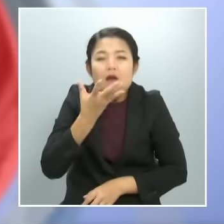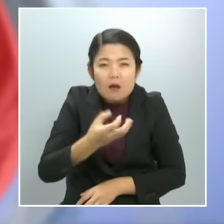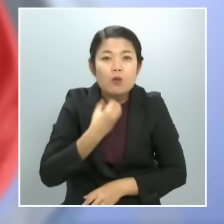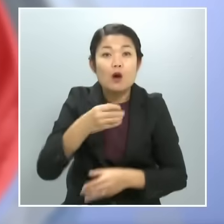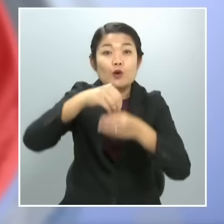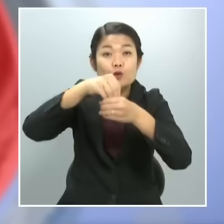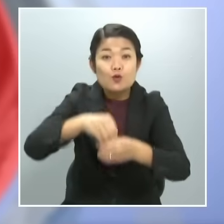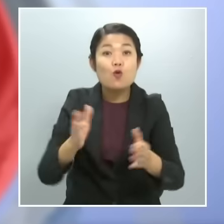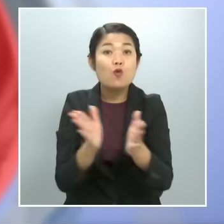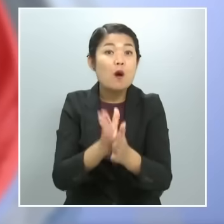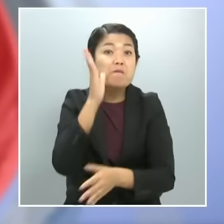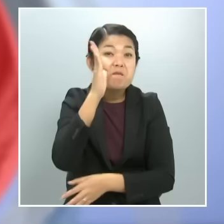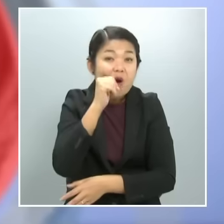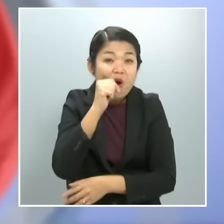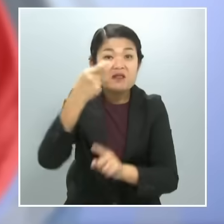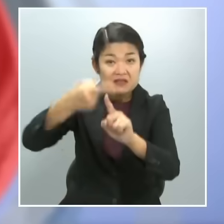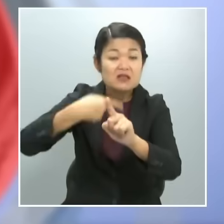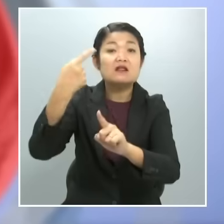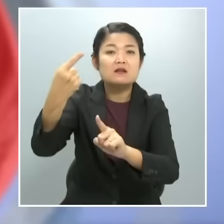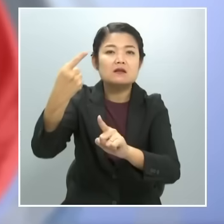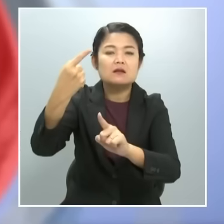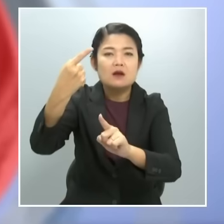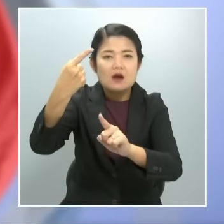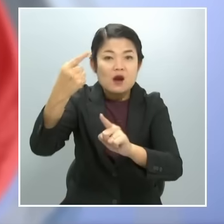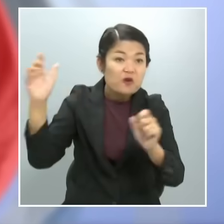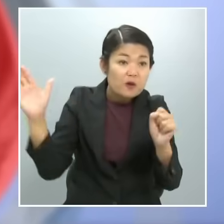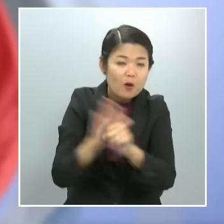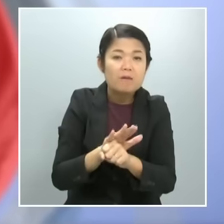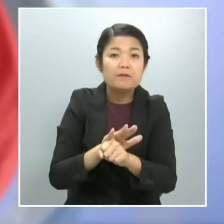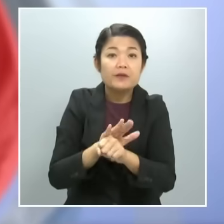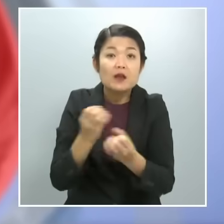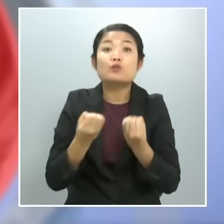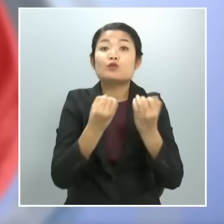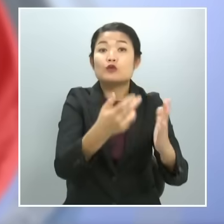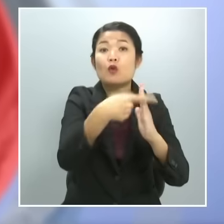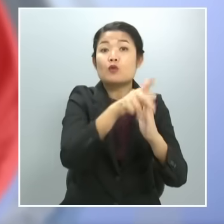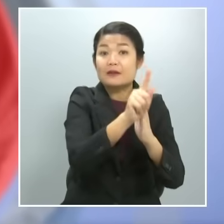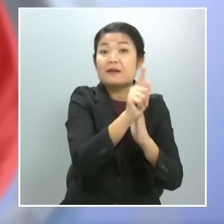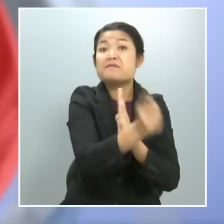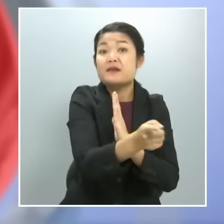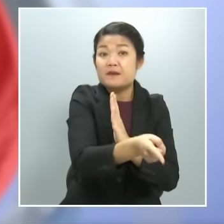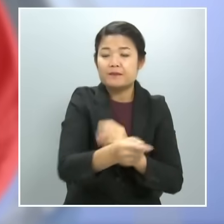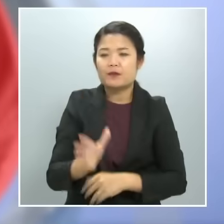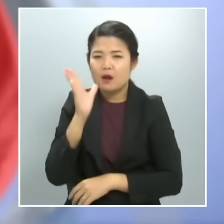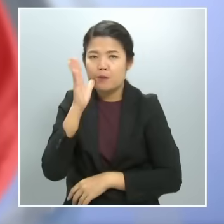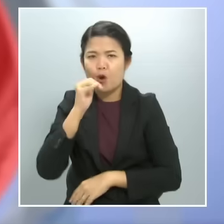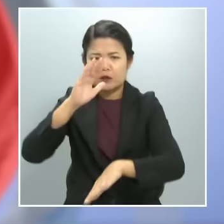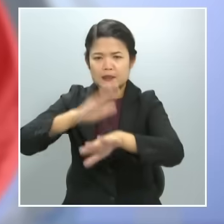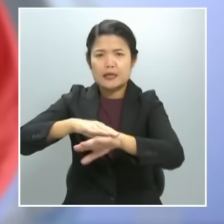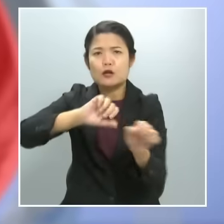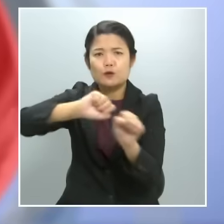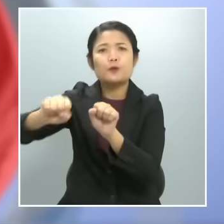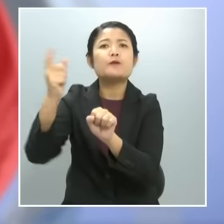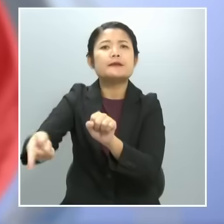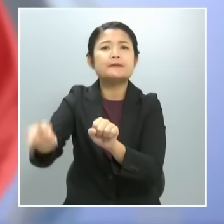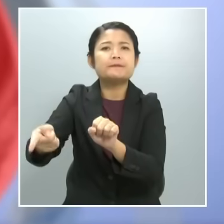อยู่กับพ่อกับแม่ไปเดือนนึงเพราะพ่อแม่อยู่ที่กรุงเทพฯเสร็จครบเดือนเนี่ยเด็กต้องกลับไปที่ขอนแก่นนะครับทีนี้พ่อก็เลยไปเรียกรถตู้คันเดิมเนี่ยละ